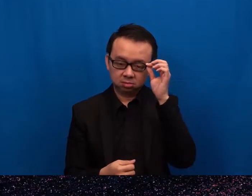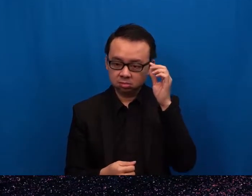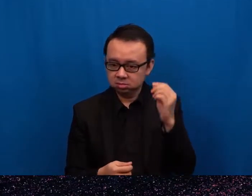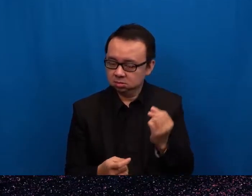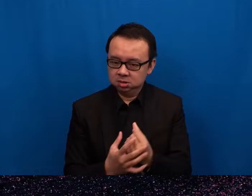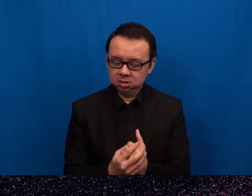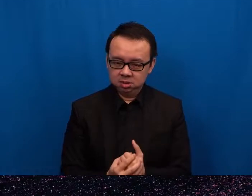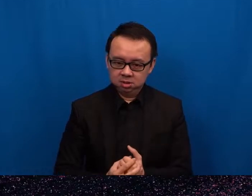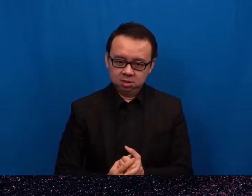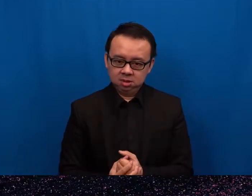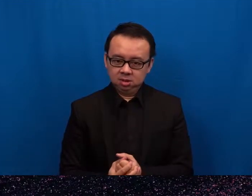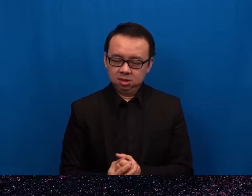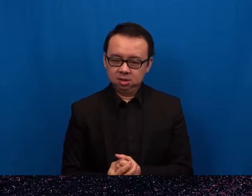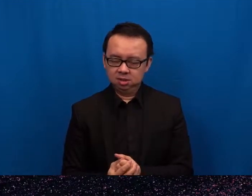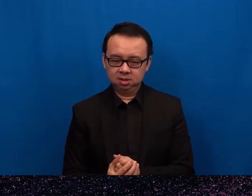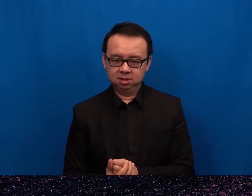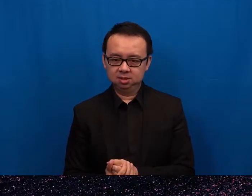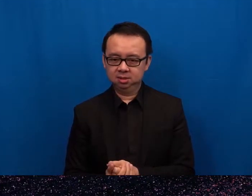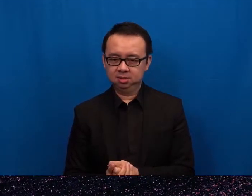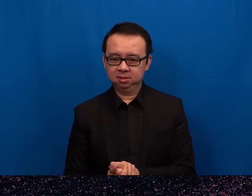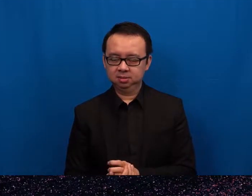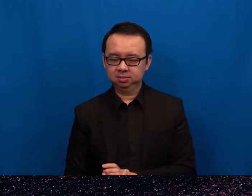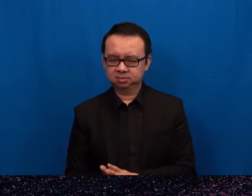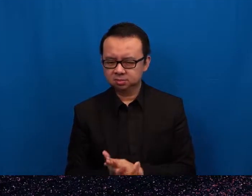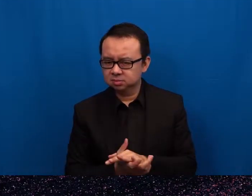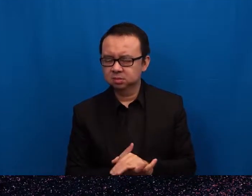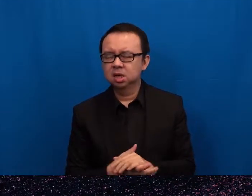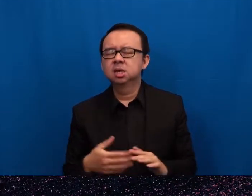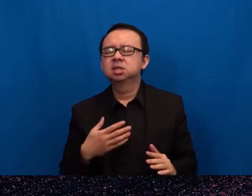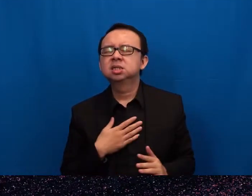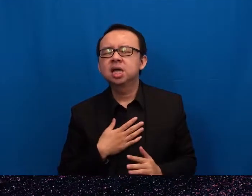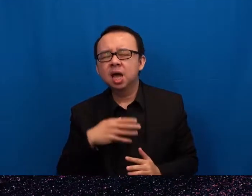sebagian menangis tersungkur. Dan saya melihat banyak